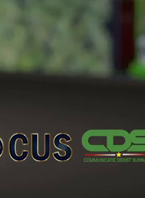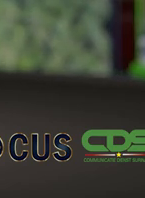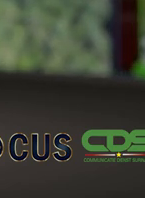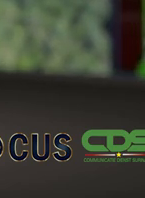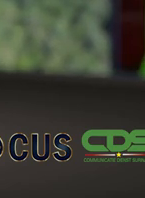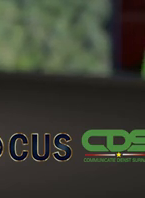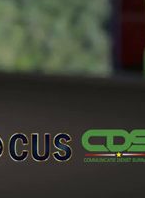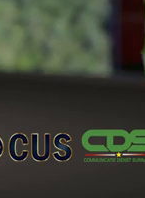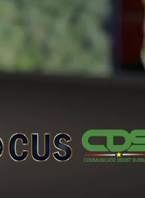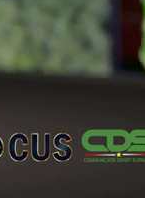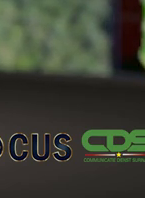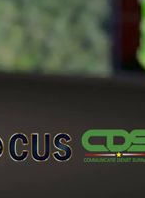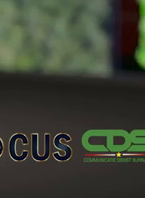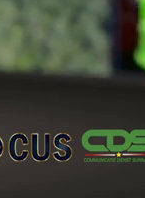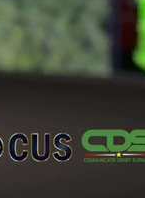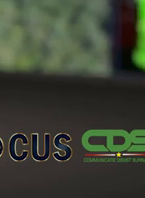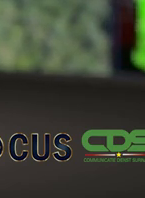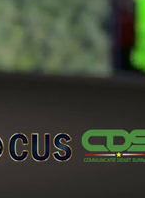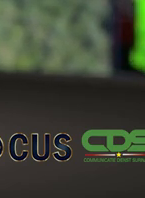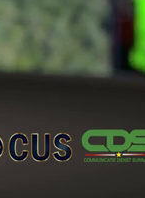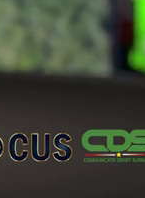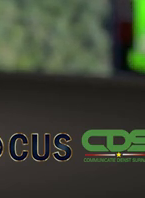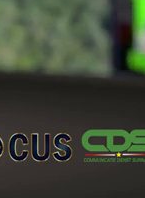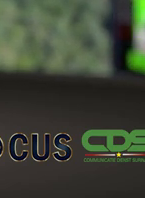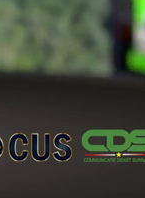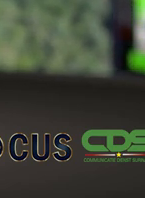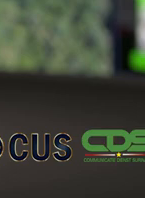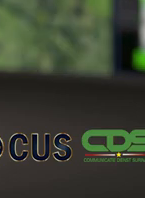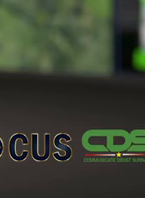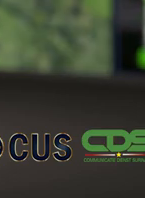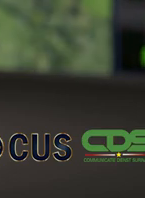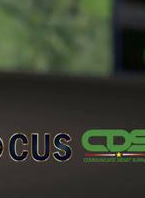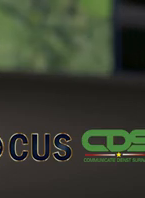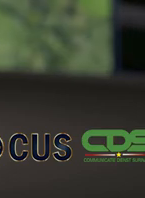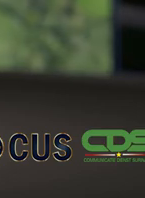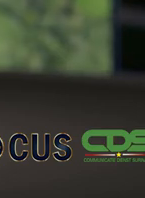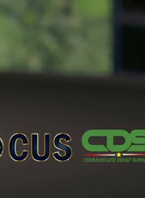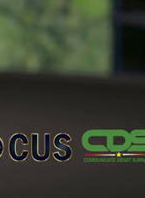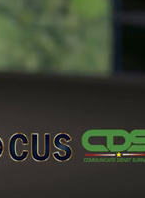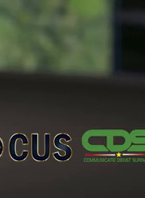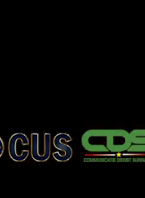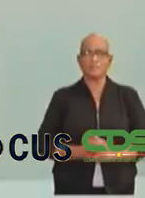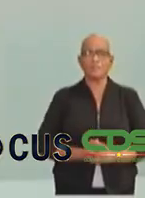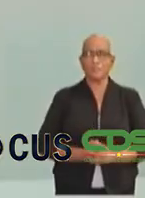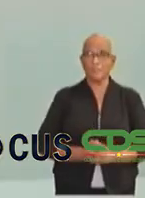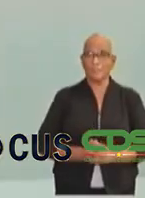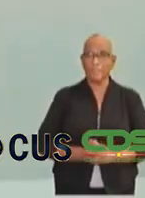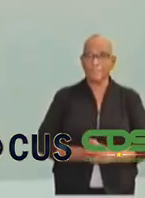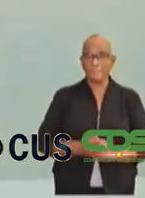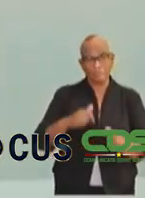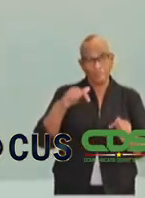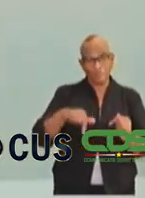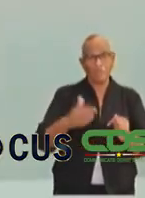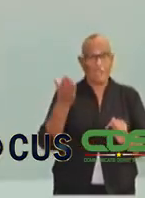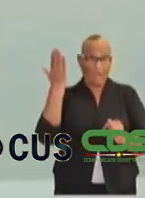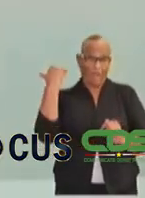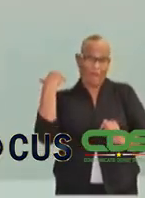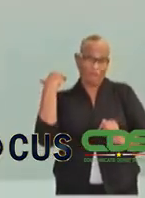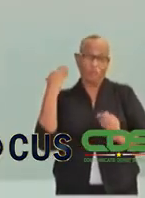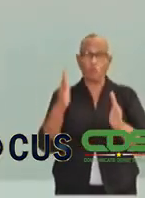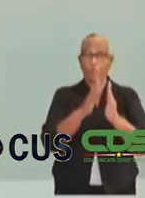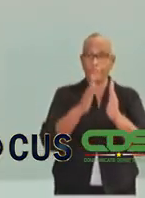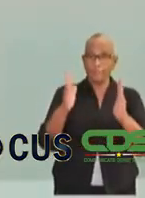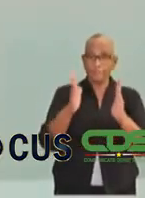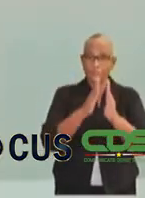zei hierover het volgende tijdens een persconferentie op dinsdag 8 februari jongstleden. We hebben de afgelopen